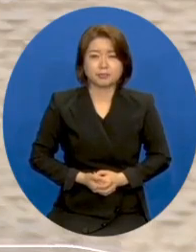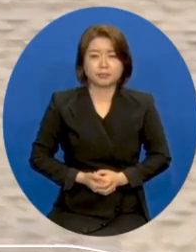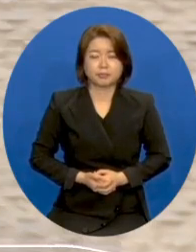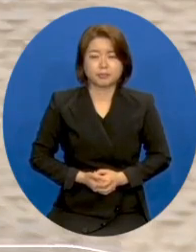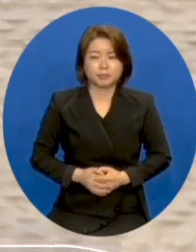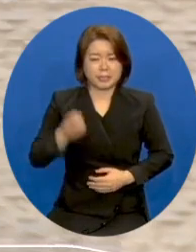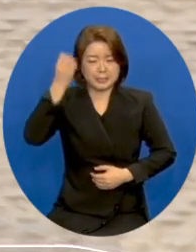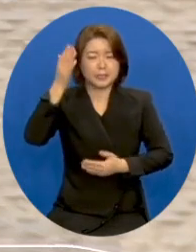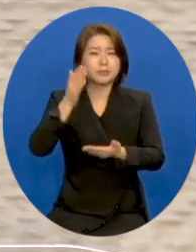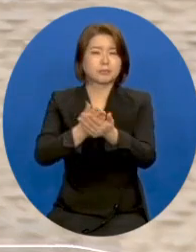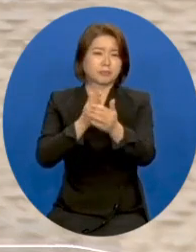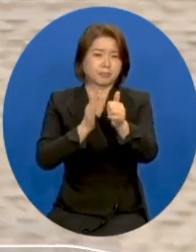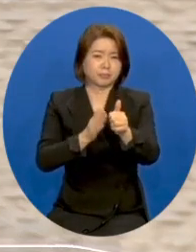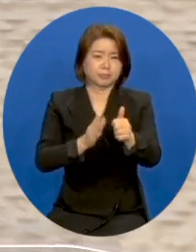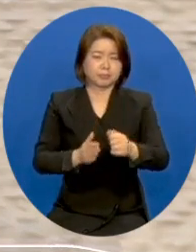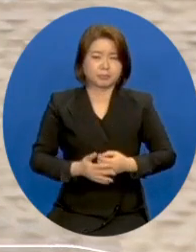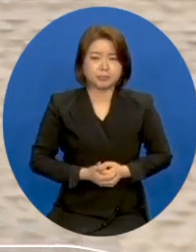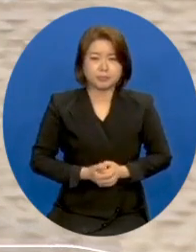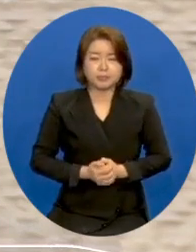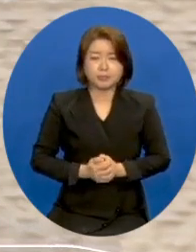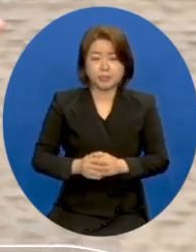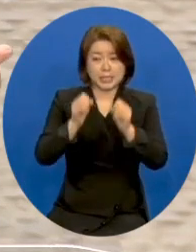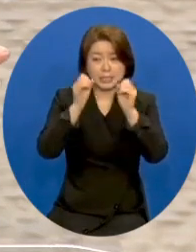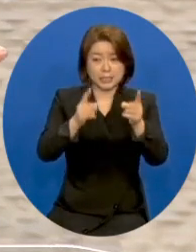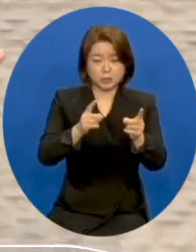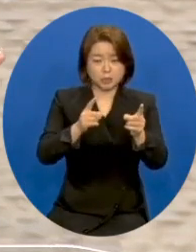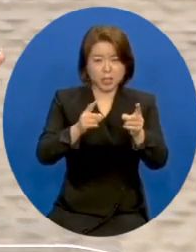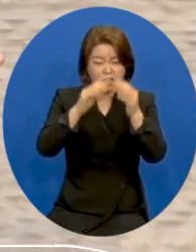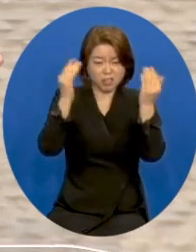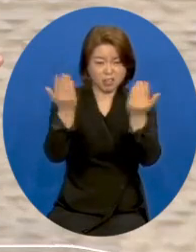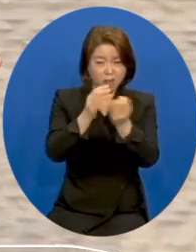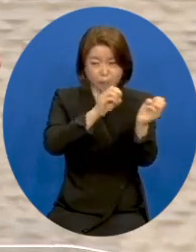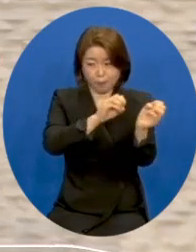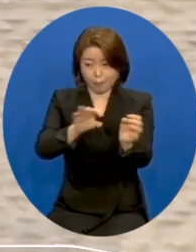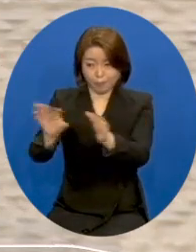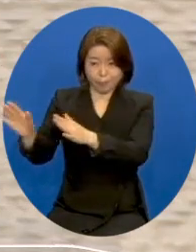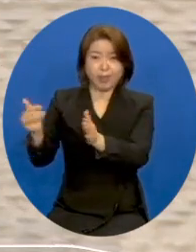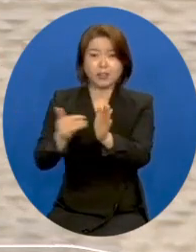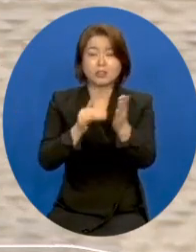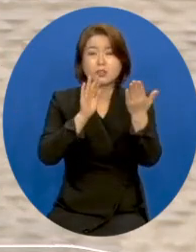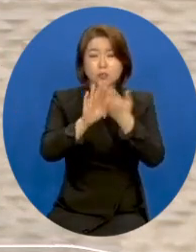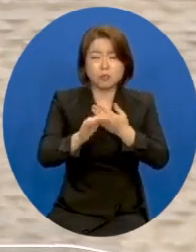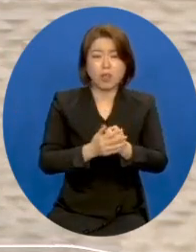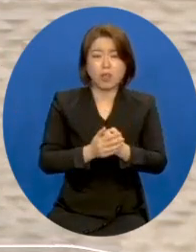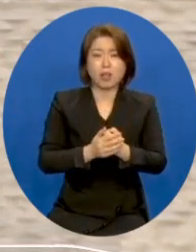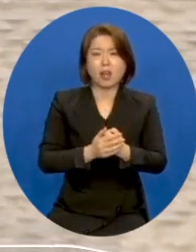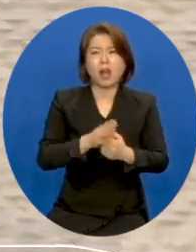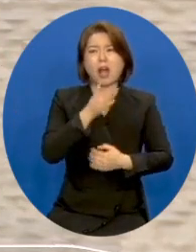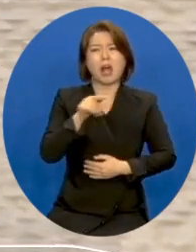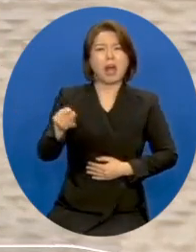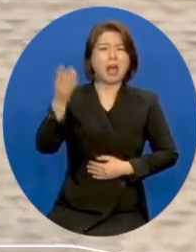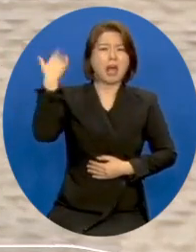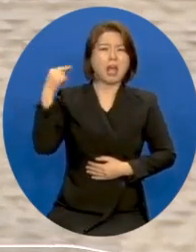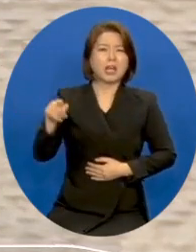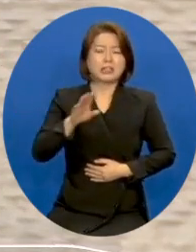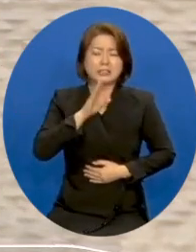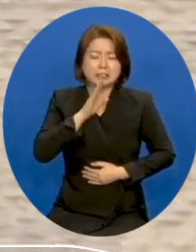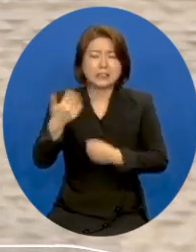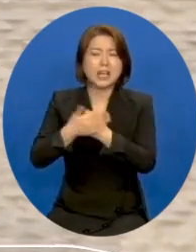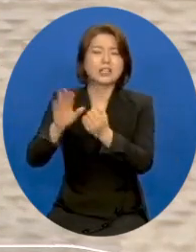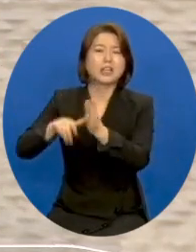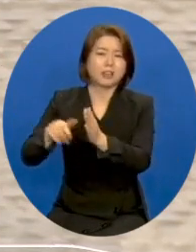놓치지 않으셔야 합니다. 기회가 지나가고 난 다음에 그때, 아, 그때가 진짜 은혜의